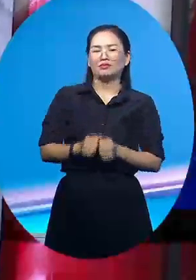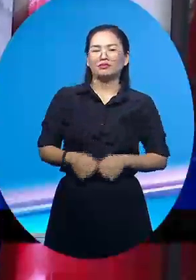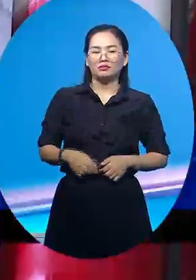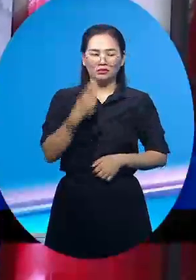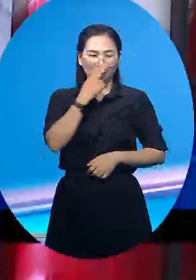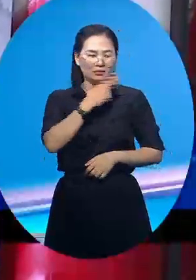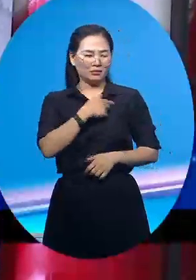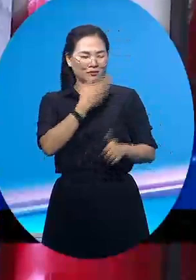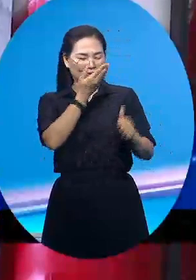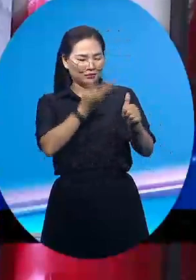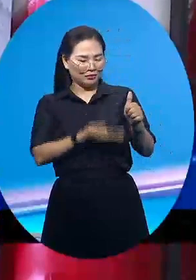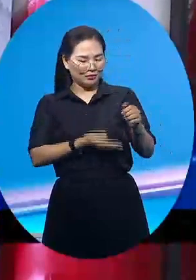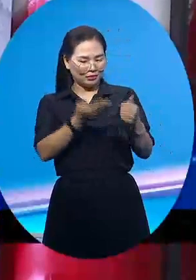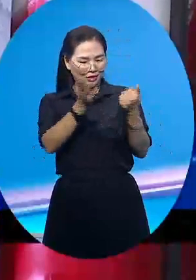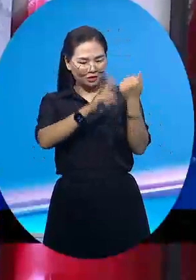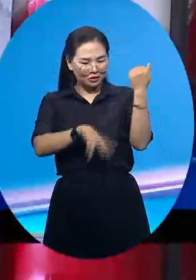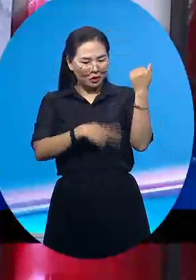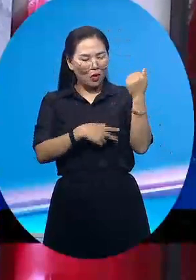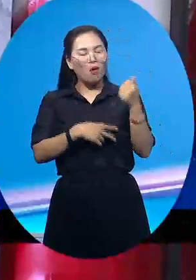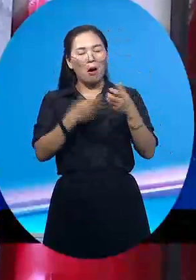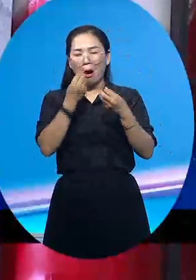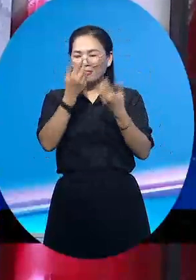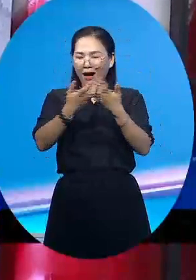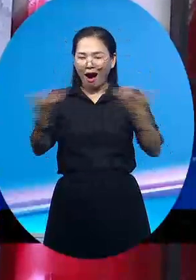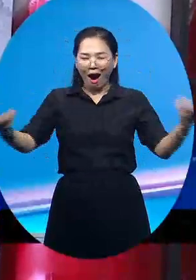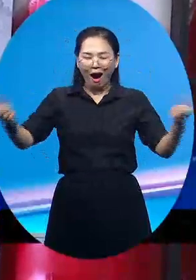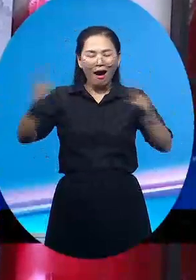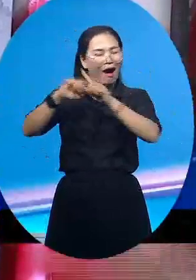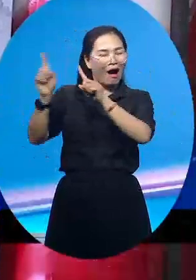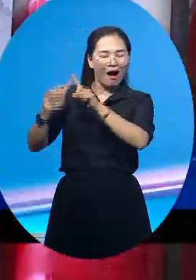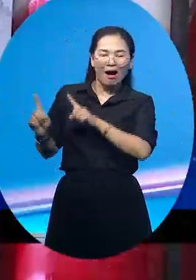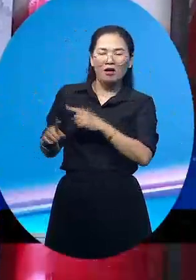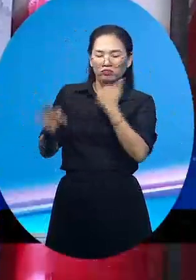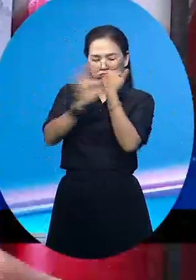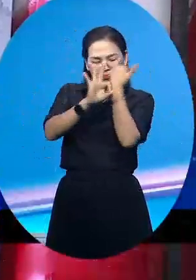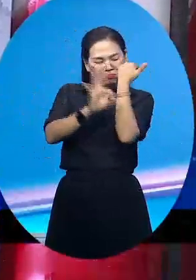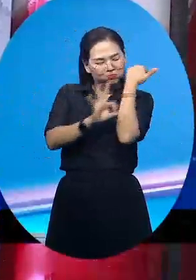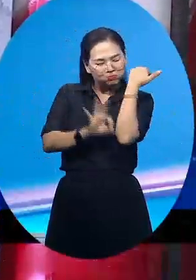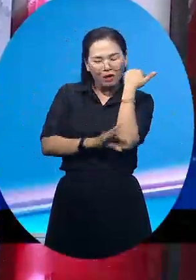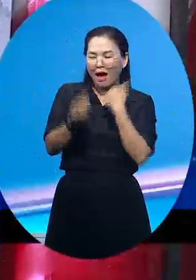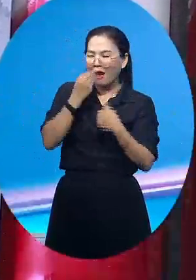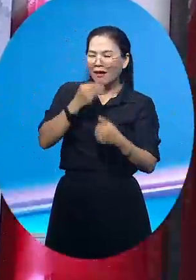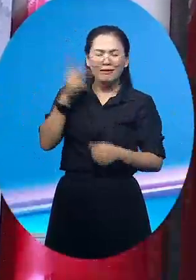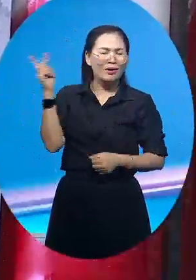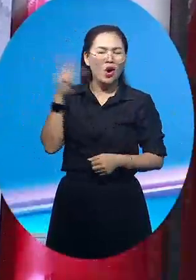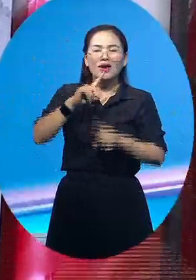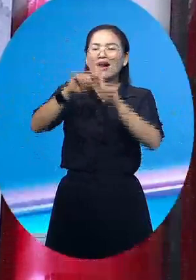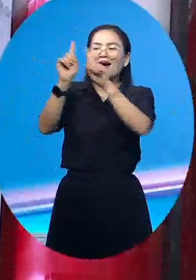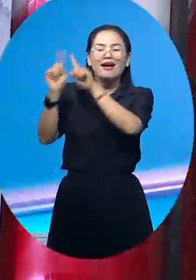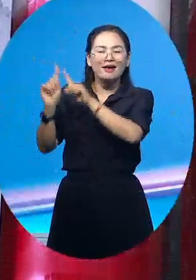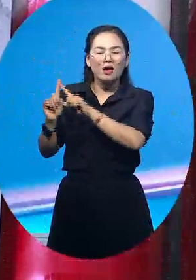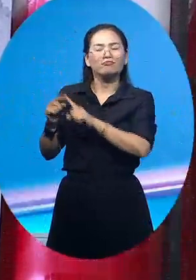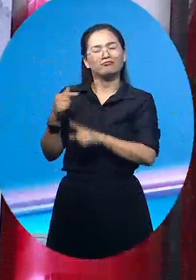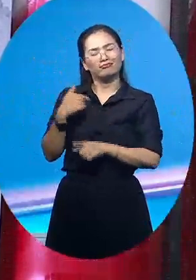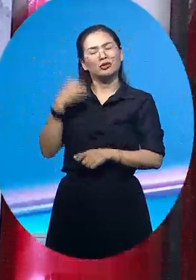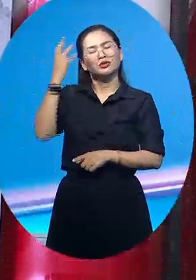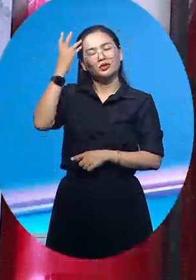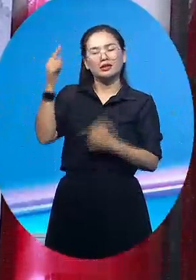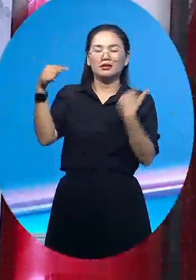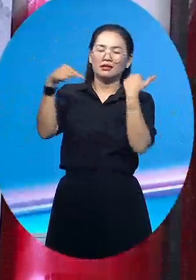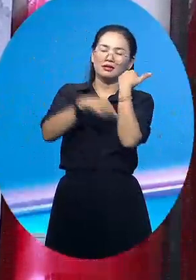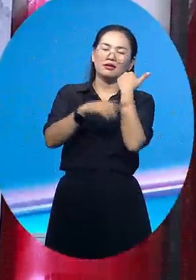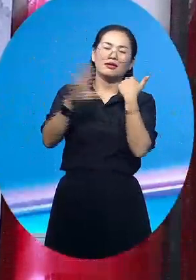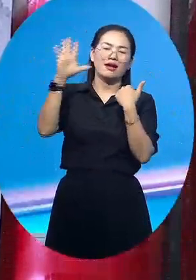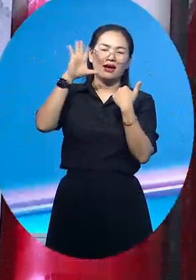Nam là một đất nước có nền ẩm thực Phong Phú ở mỗi địa phương Chúng ta đều có thể trải nghiệm những món ăn khác nhau Đây là thời điểm hoàn hảo để đến Đà Nẵng